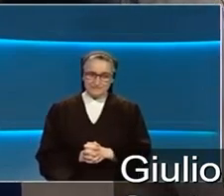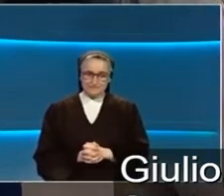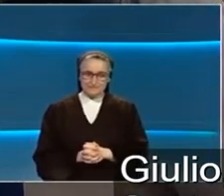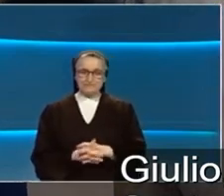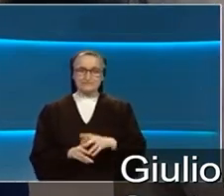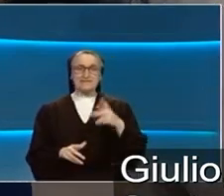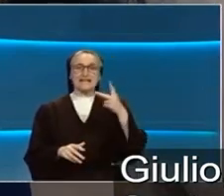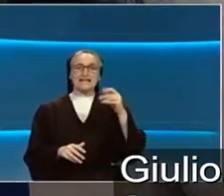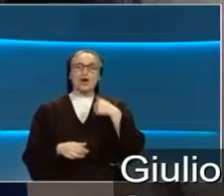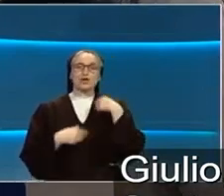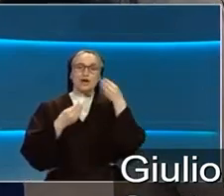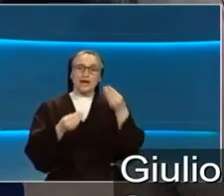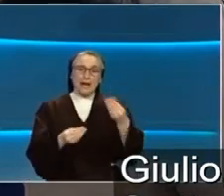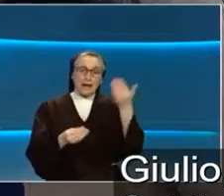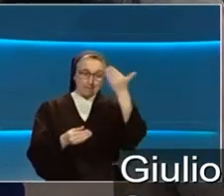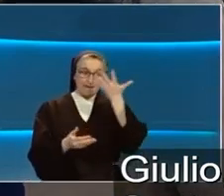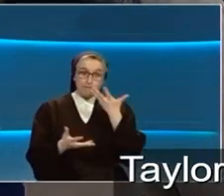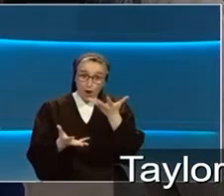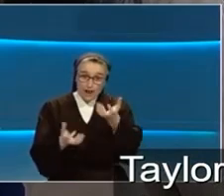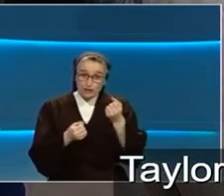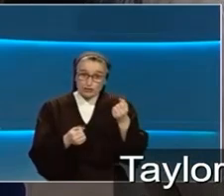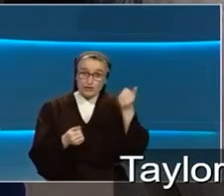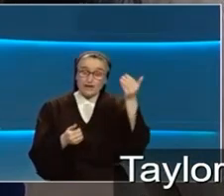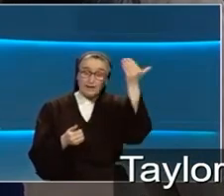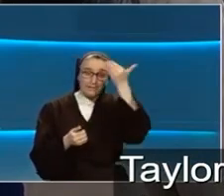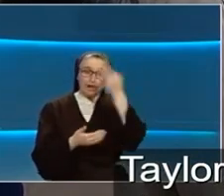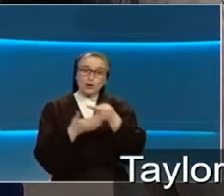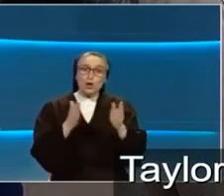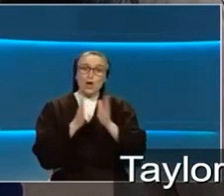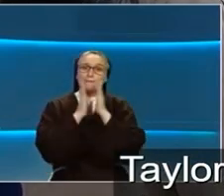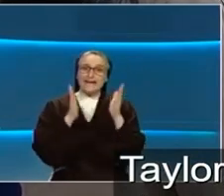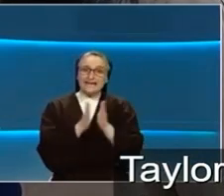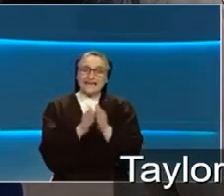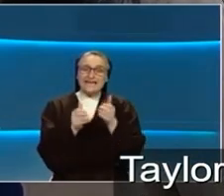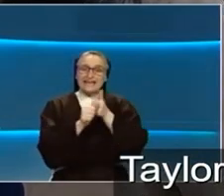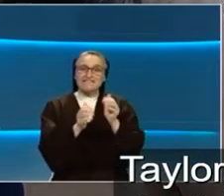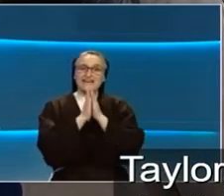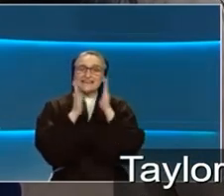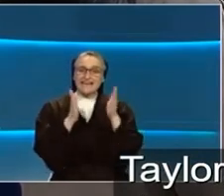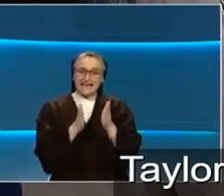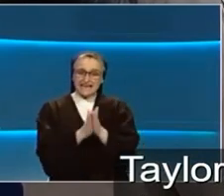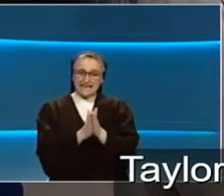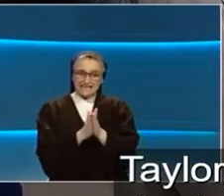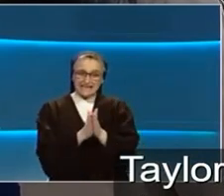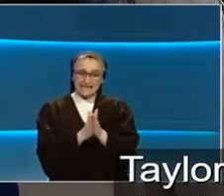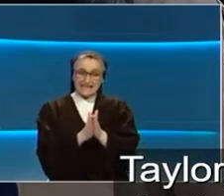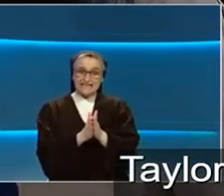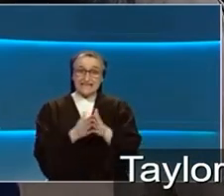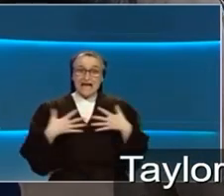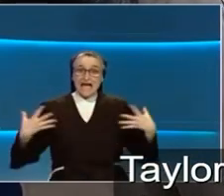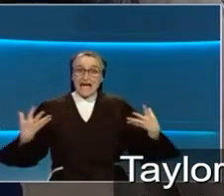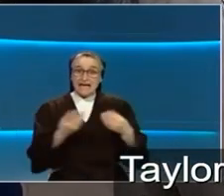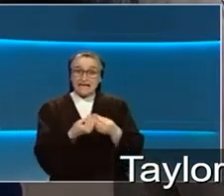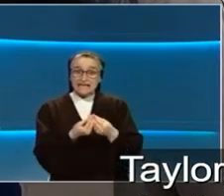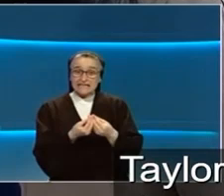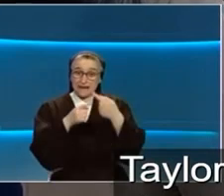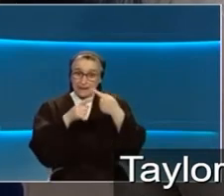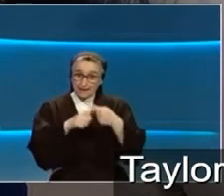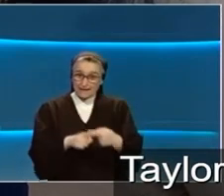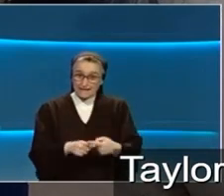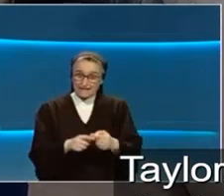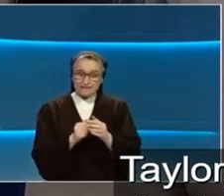Taylor, vuoi ricevere il battesimo nel nome della Chiesa, nella fede della Chiesa che tutti insieme abbiamo